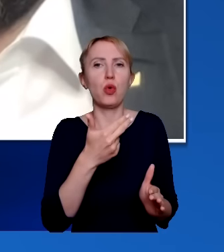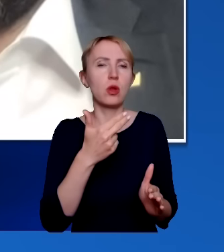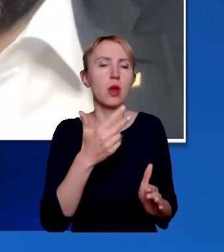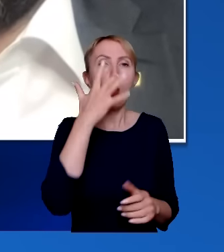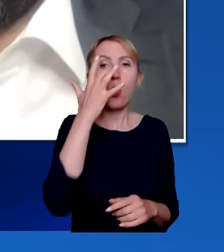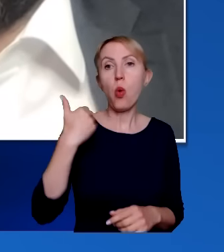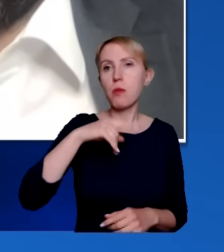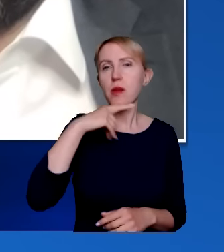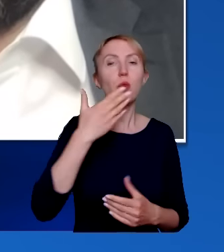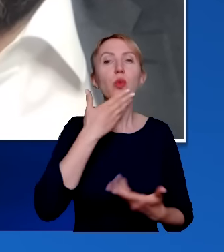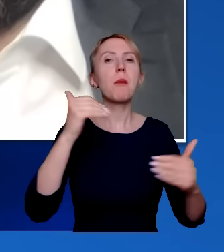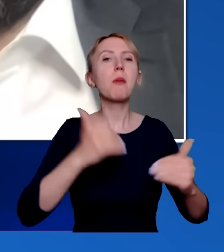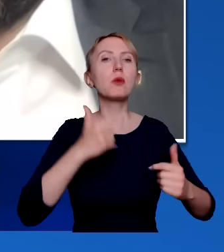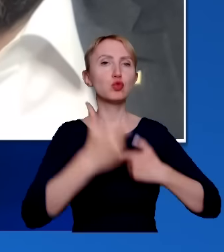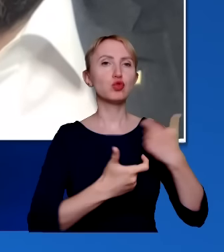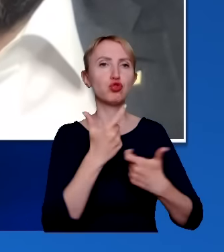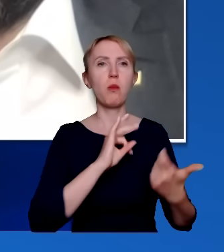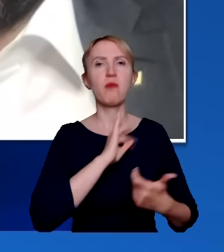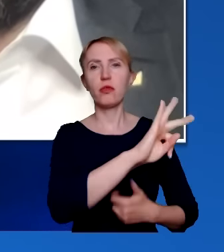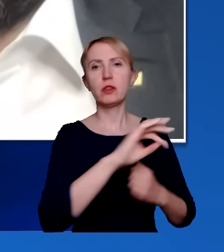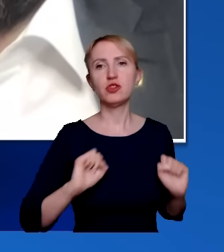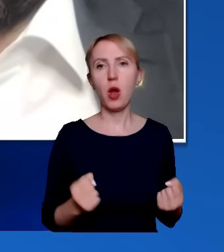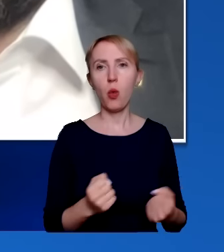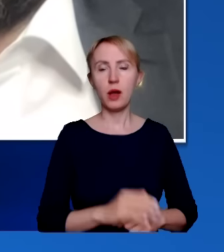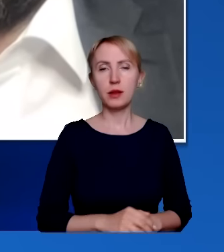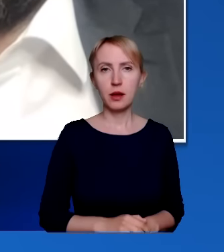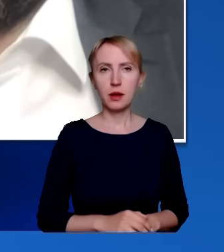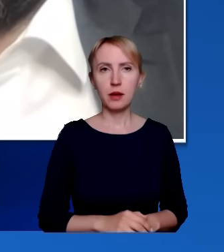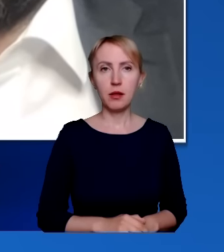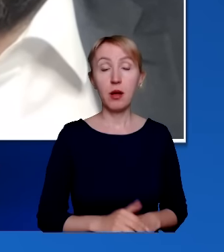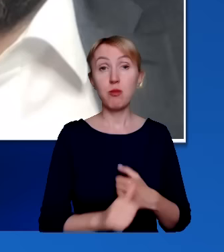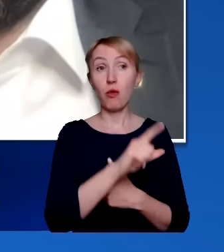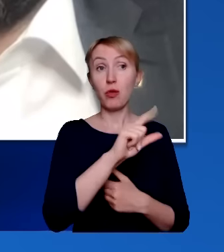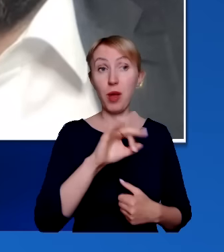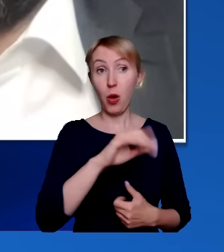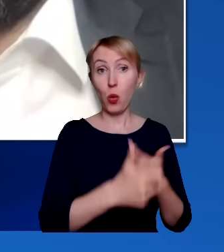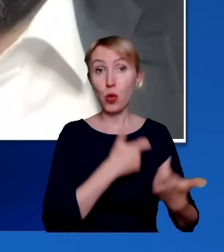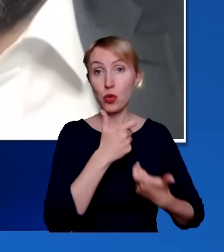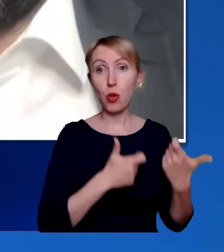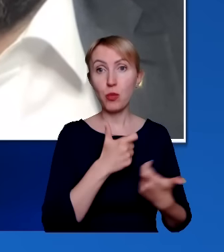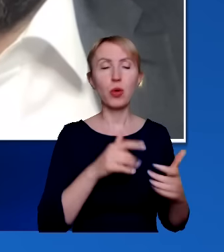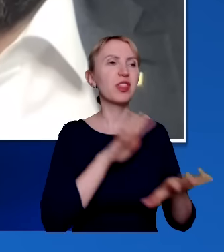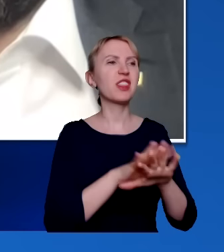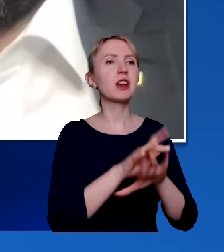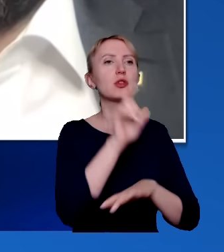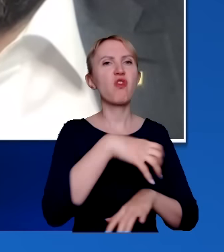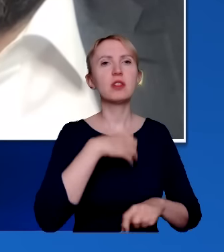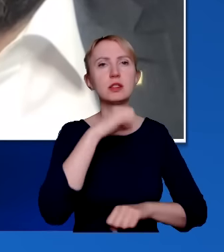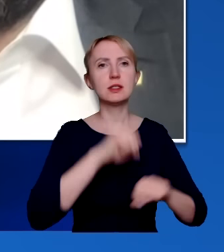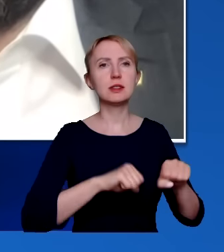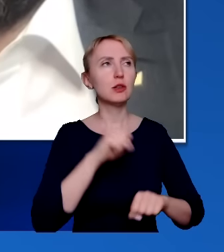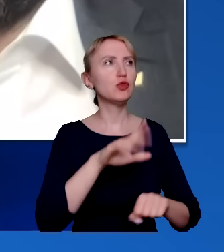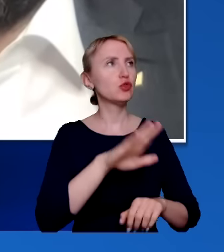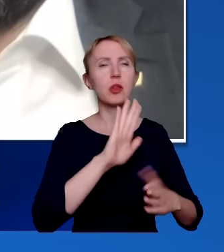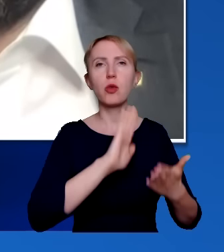możliwości aby prowadzić swoje działania przez to w jaki sposób platforma podchodziła do sędziów traktując ich jako nieomylnych